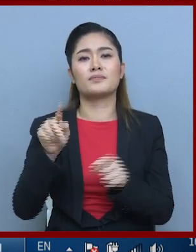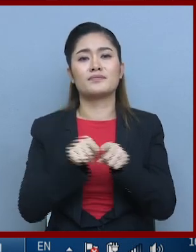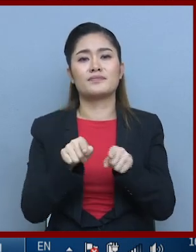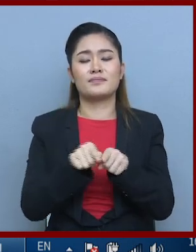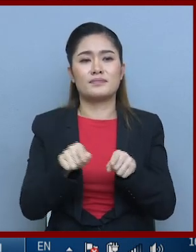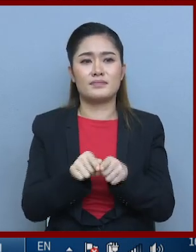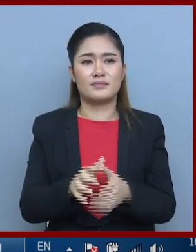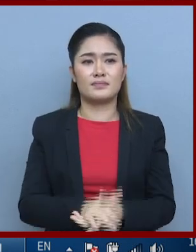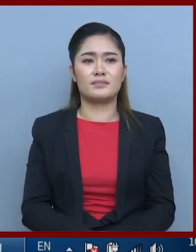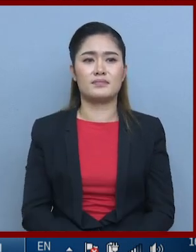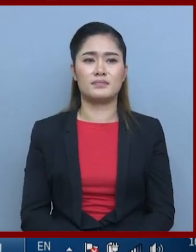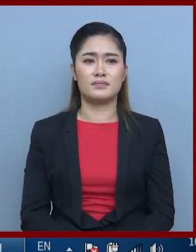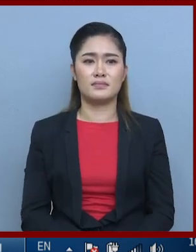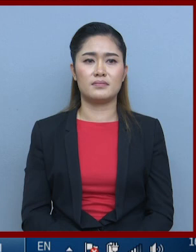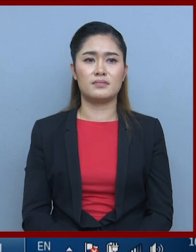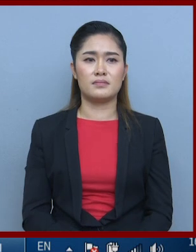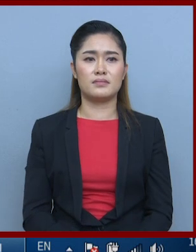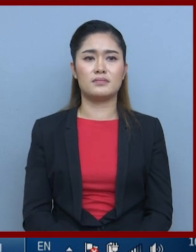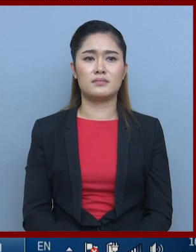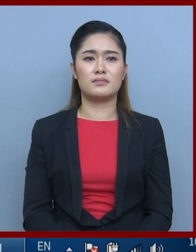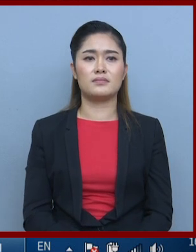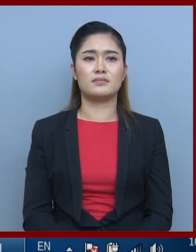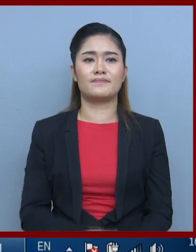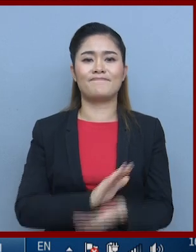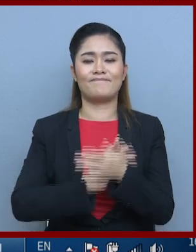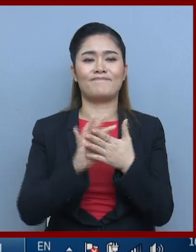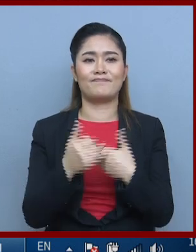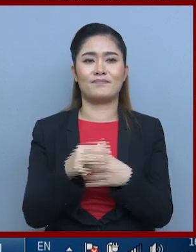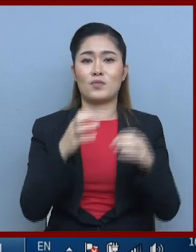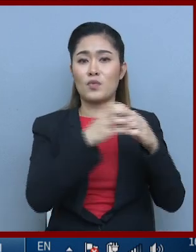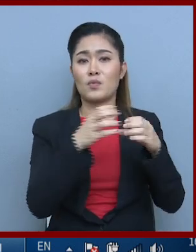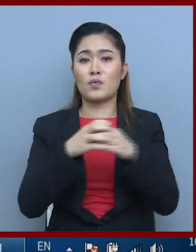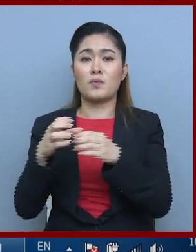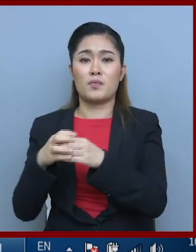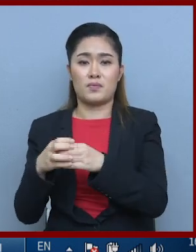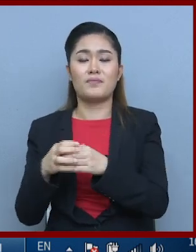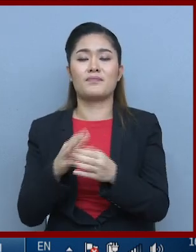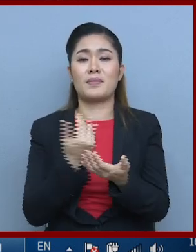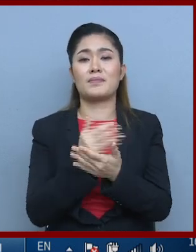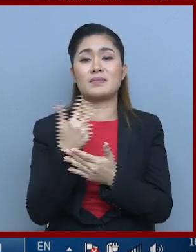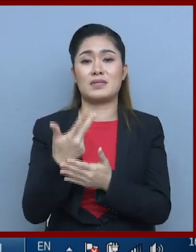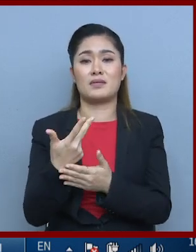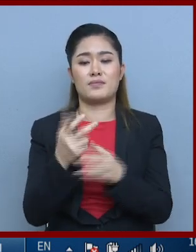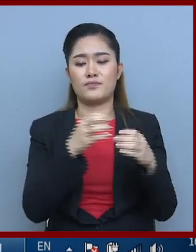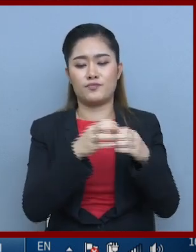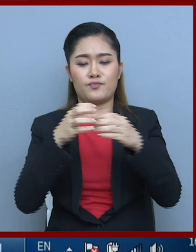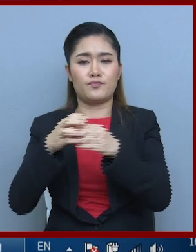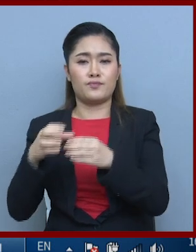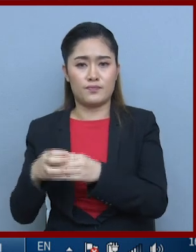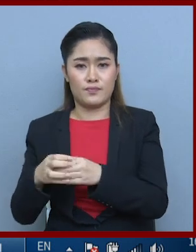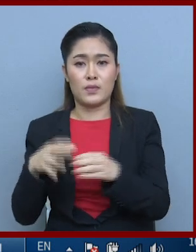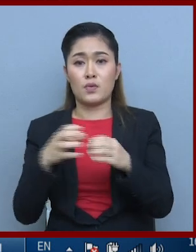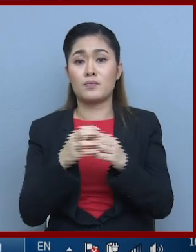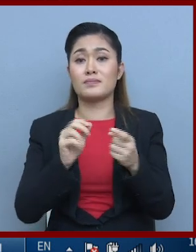กันเรียบร้อยละ3ชุด ต่อไปชุดที่3